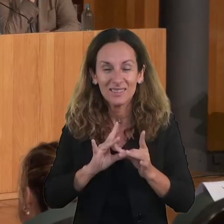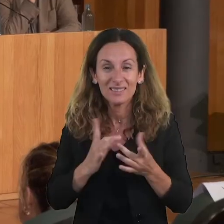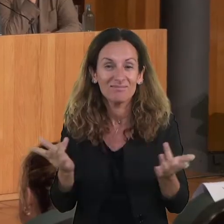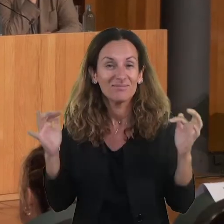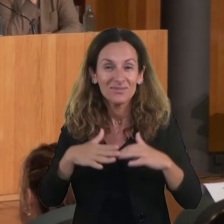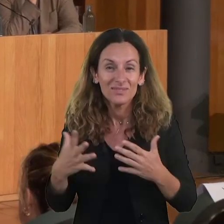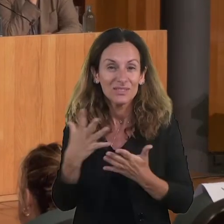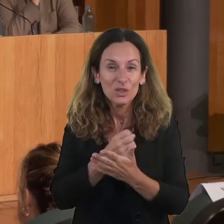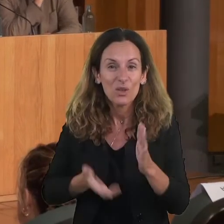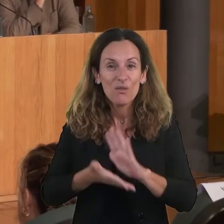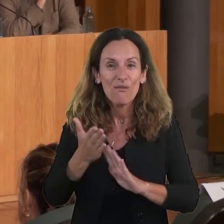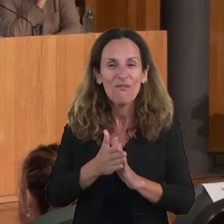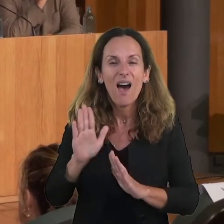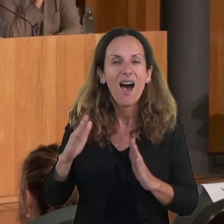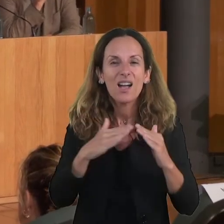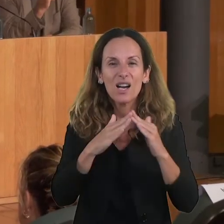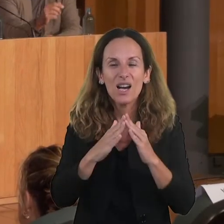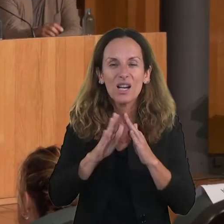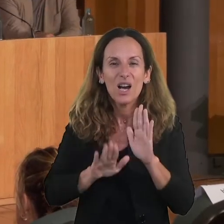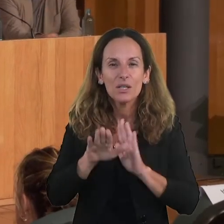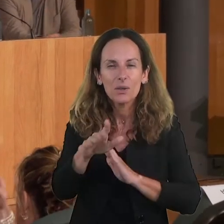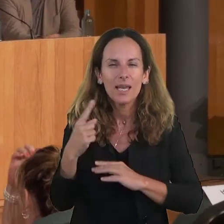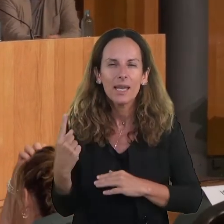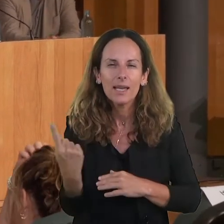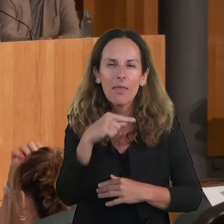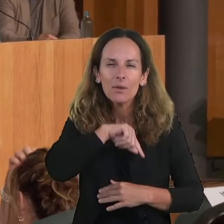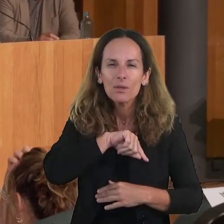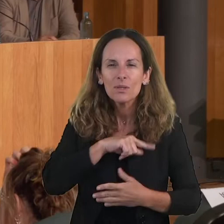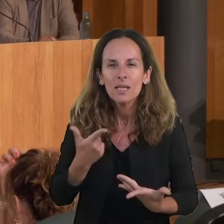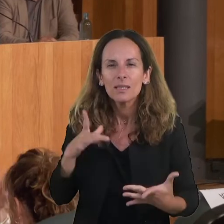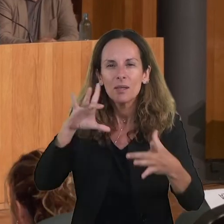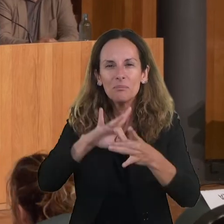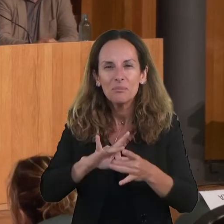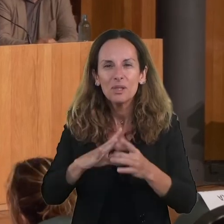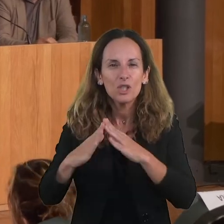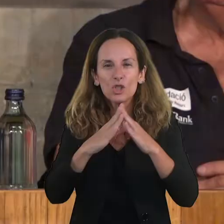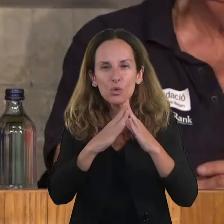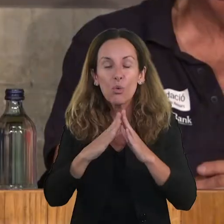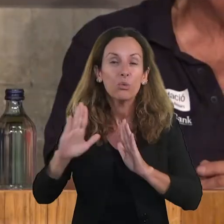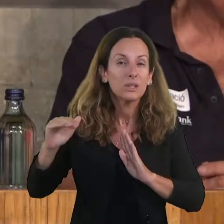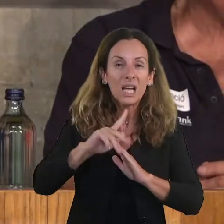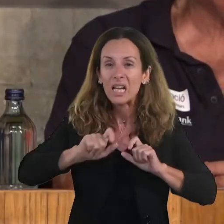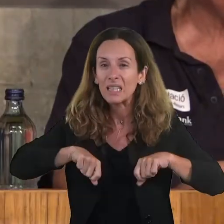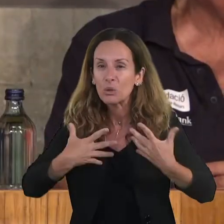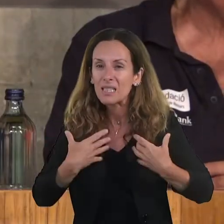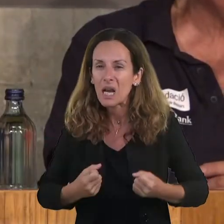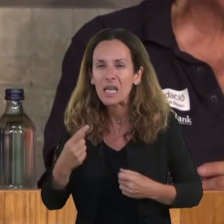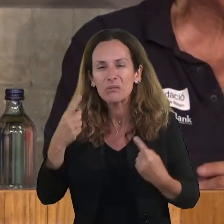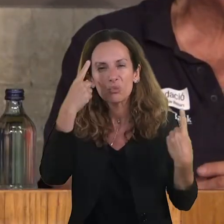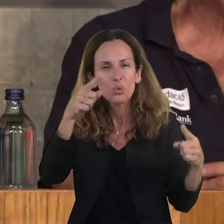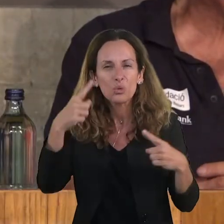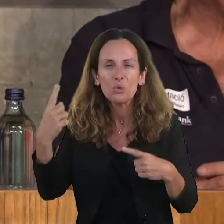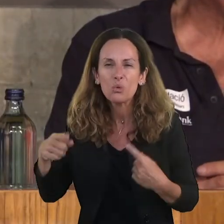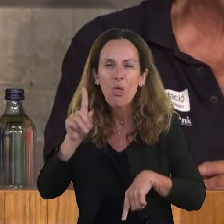a Lluc, ens excusa d'anar a Lluc i aprofitar cadascú viure el que se serra a Lluc o l'espiritualitat o la natura o la